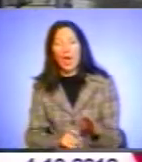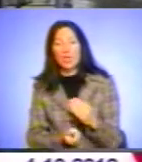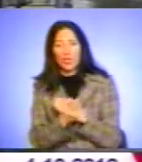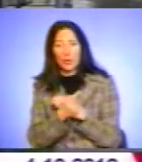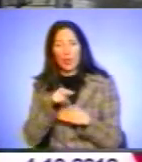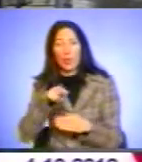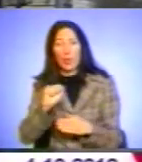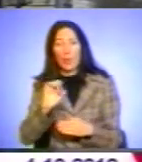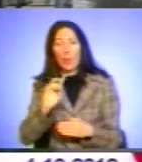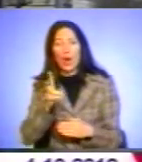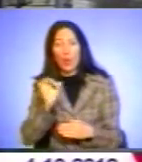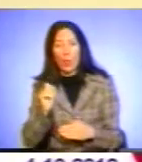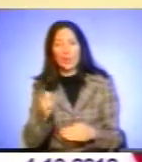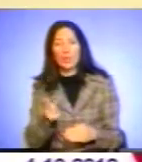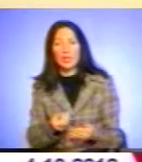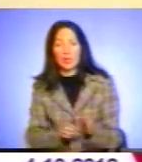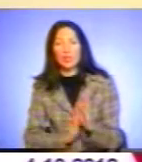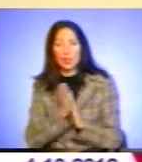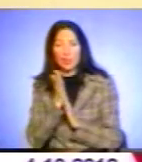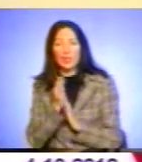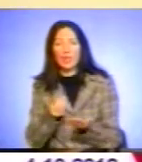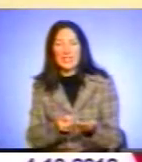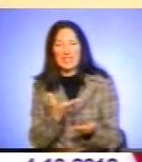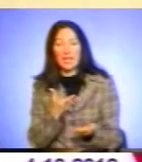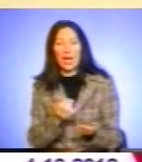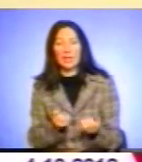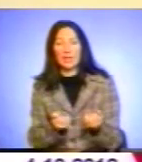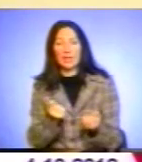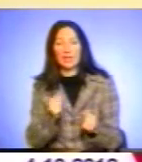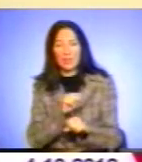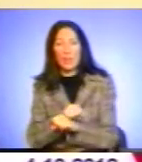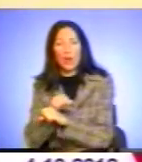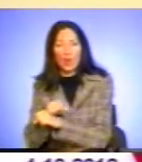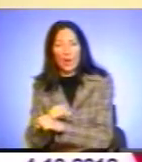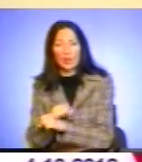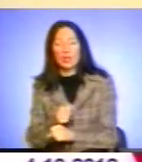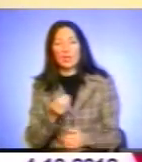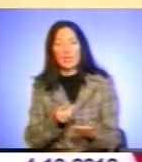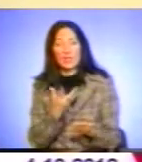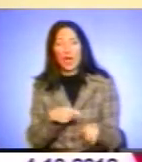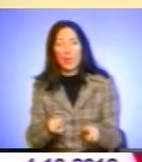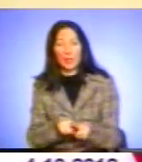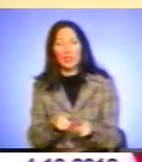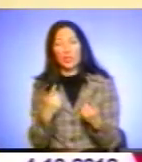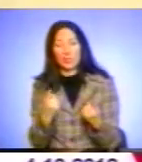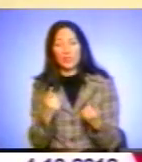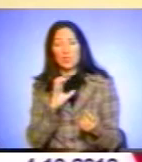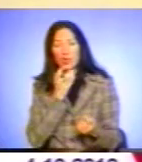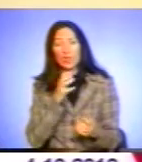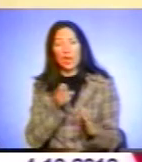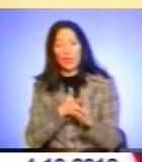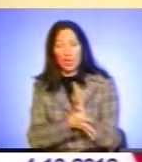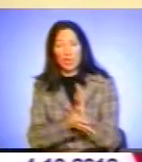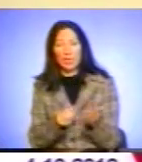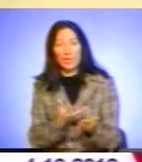паркоматів зросте й ціна за паркування. Зрозуміло, що ціна при таких серйозних витратах, я б сказав, звичайно, що ціна